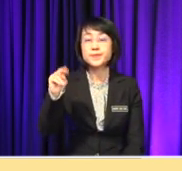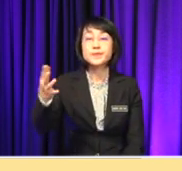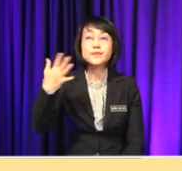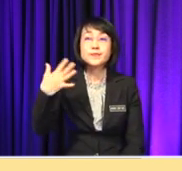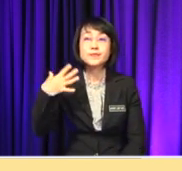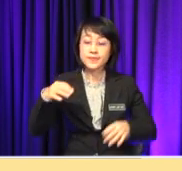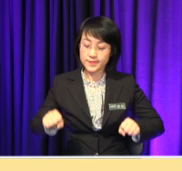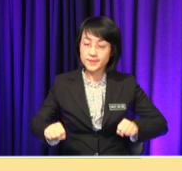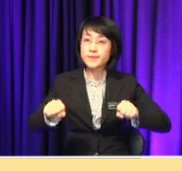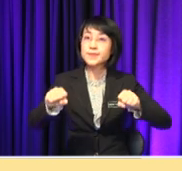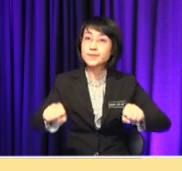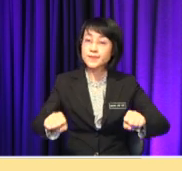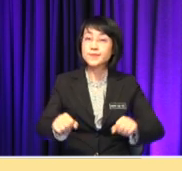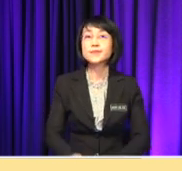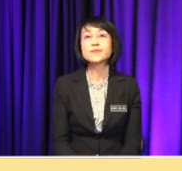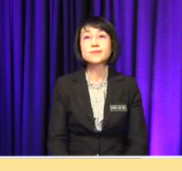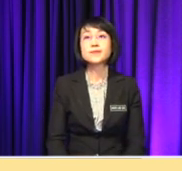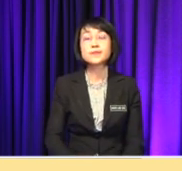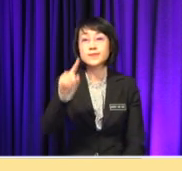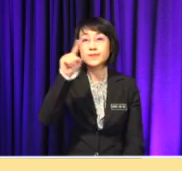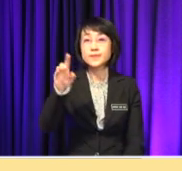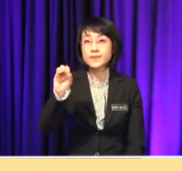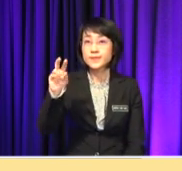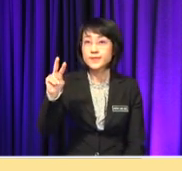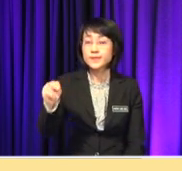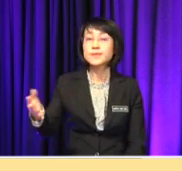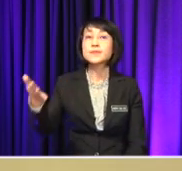dan ada zone panas